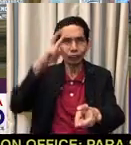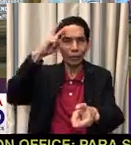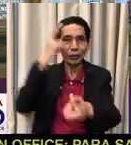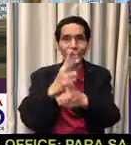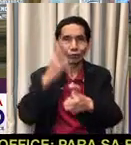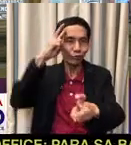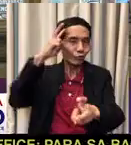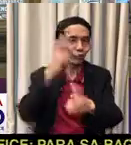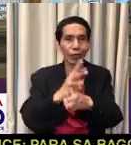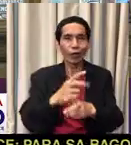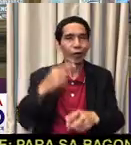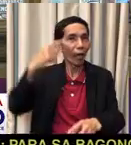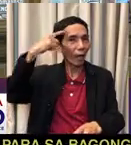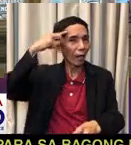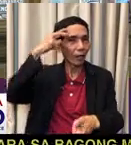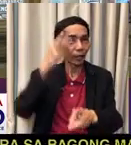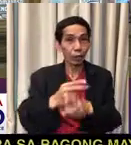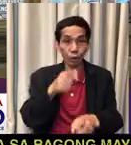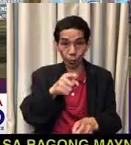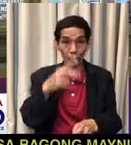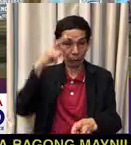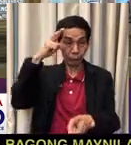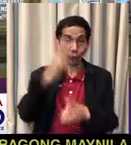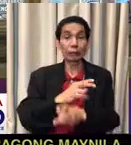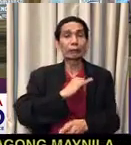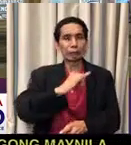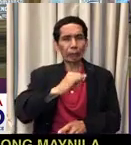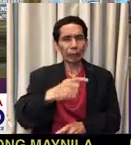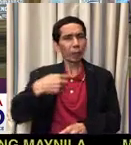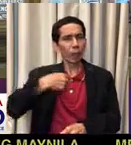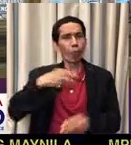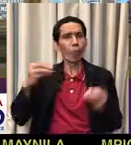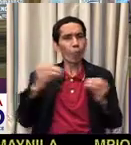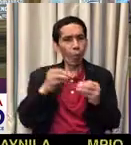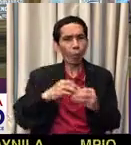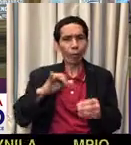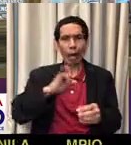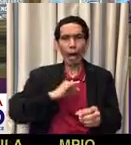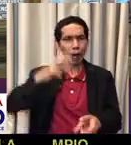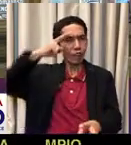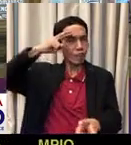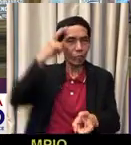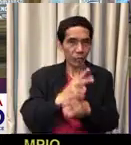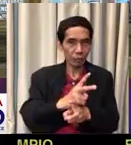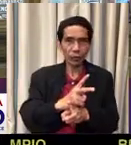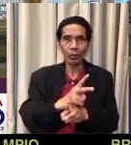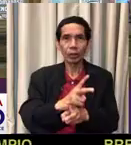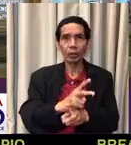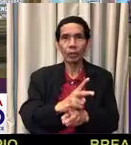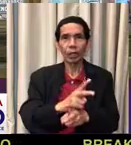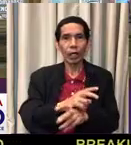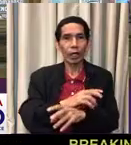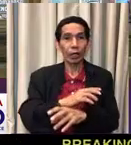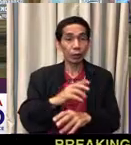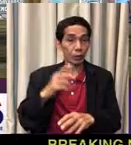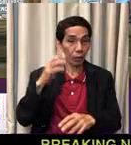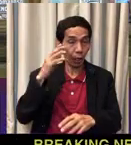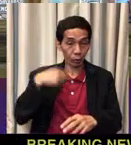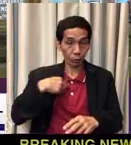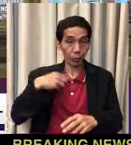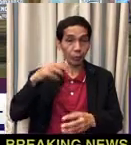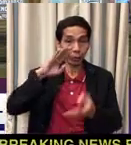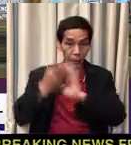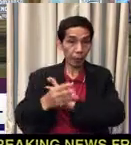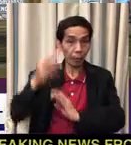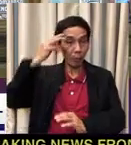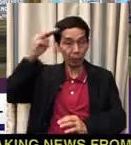ulo. Kung matigas po ang ulo nyo, mas matigas ang ulo ko. Siguro hindi ako magiging alkalde kung hindi matigas ang ulo